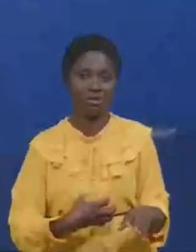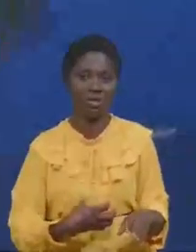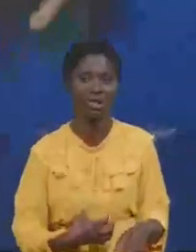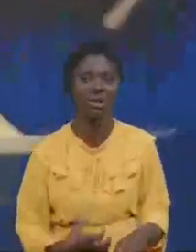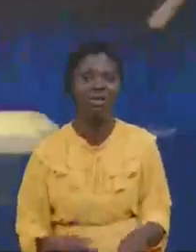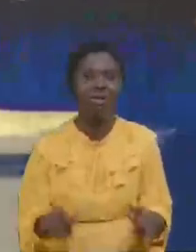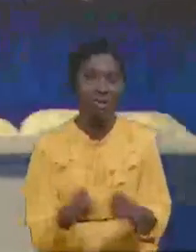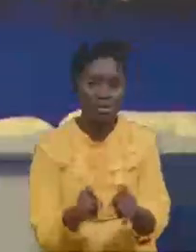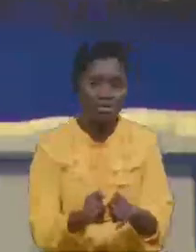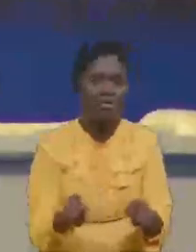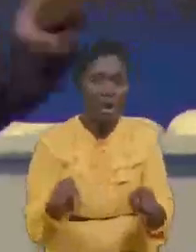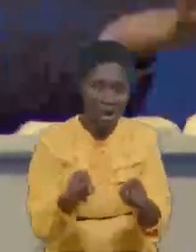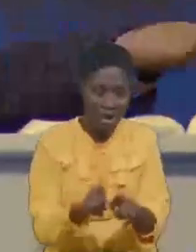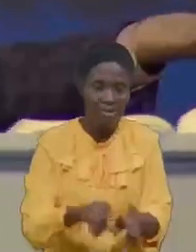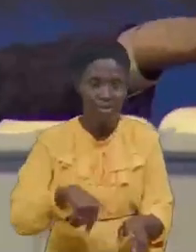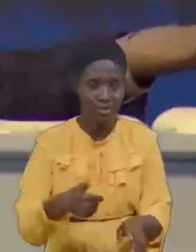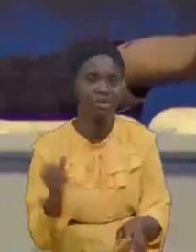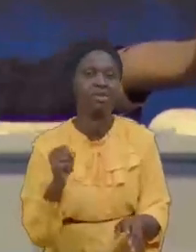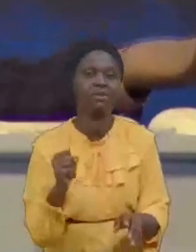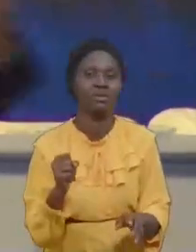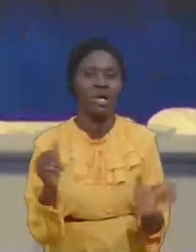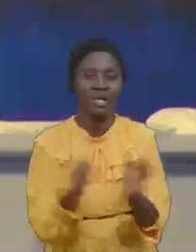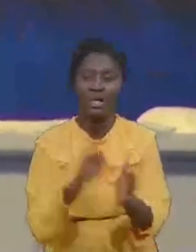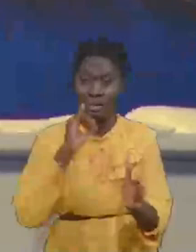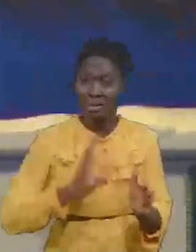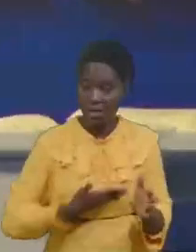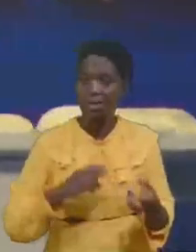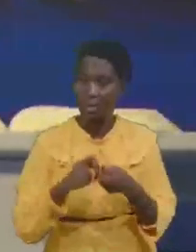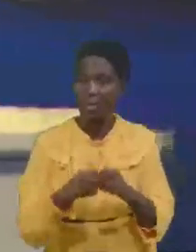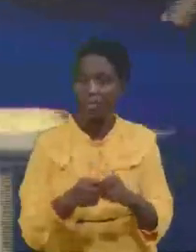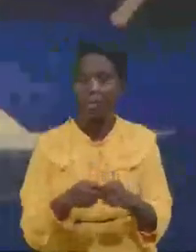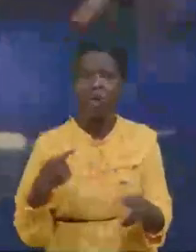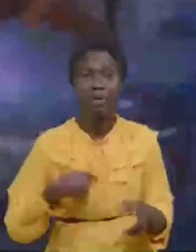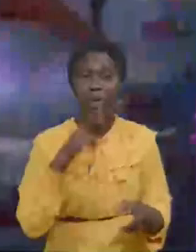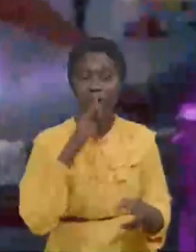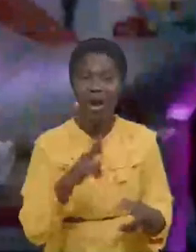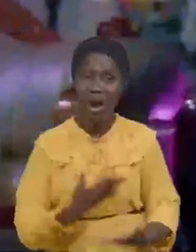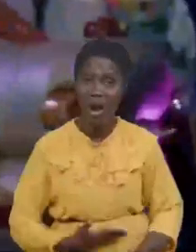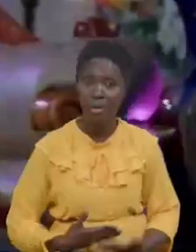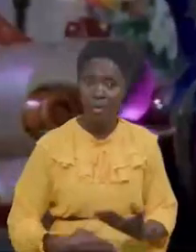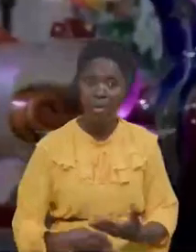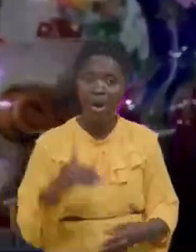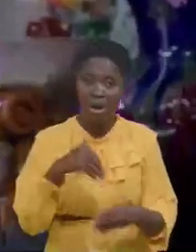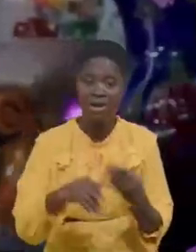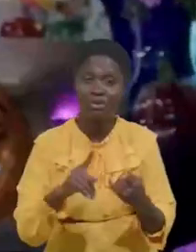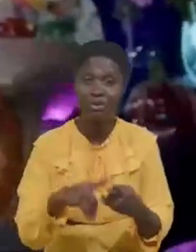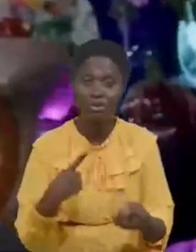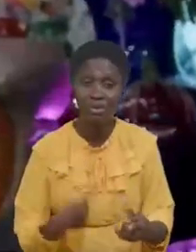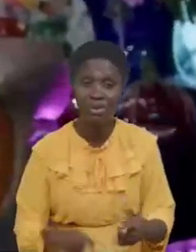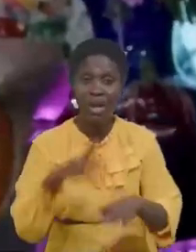autres. Ça, c'est notre problème. Nous étions nés dans un royaume